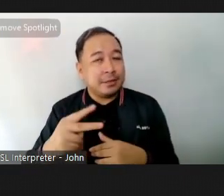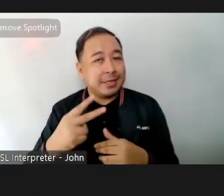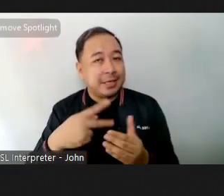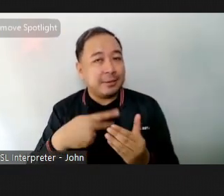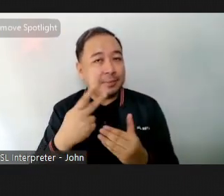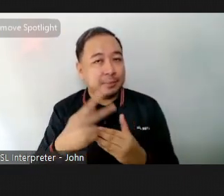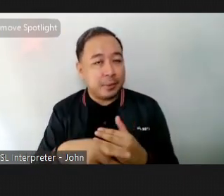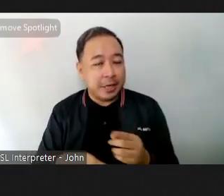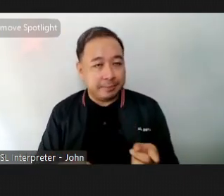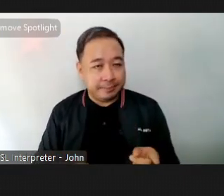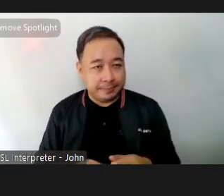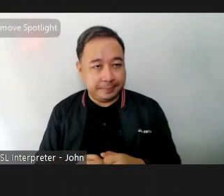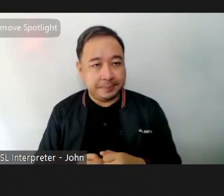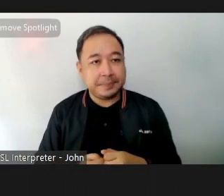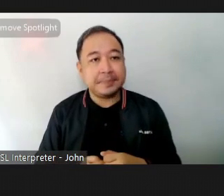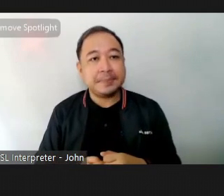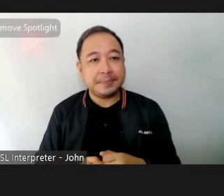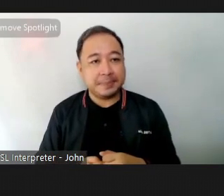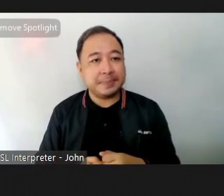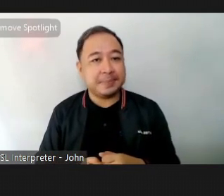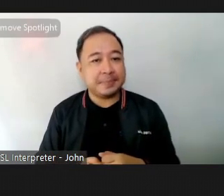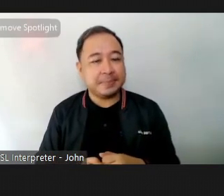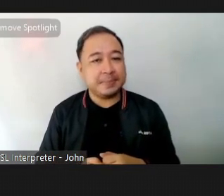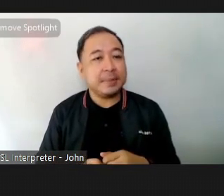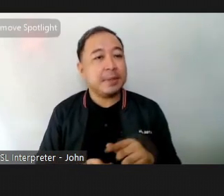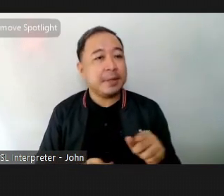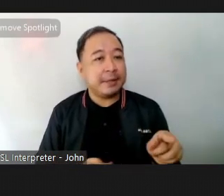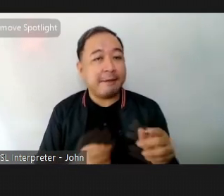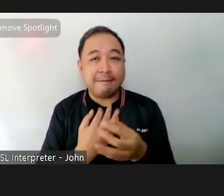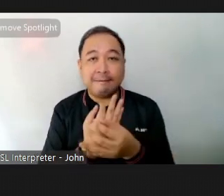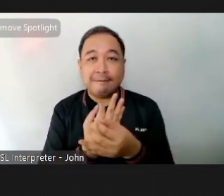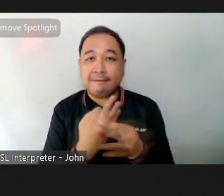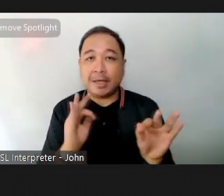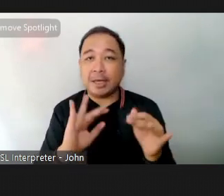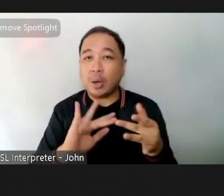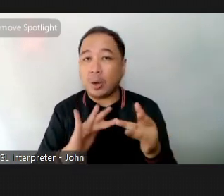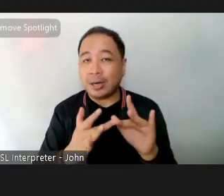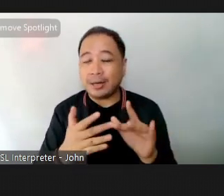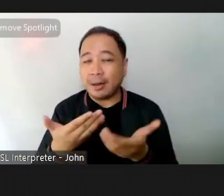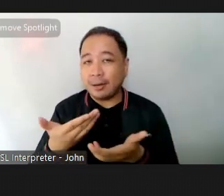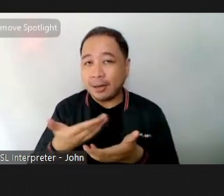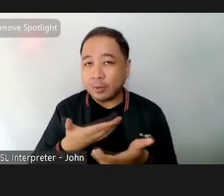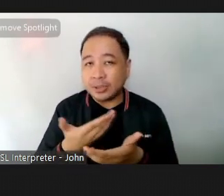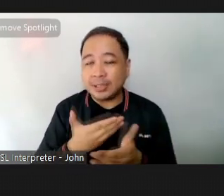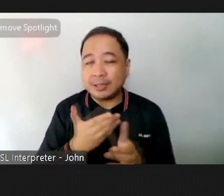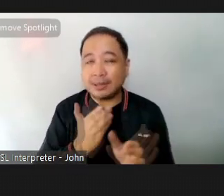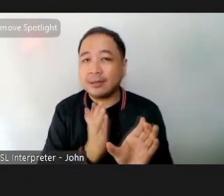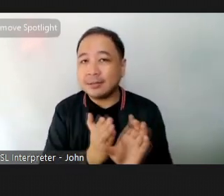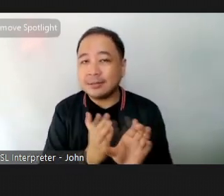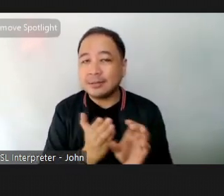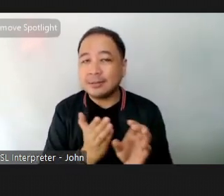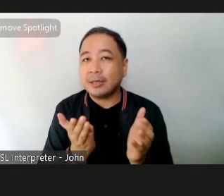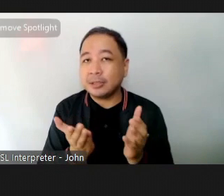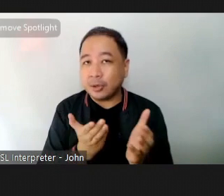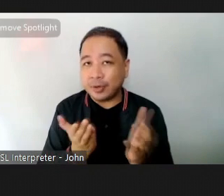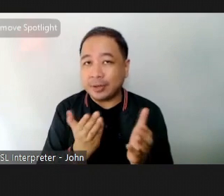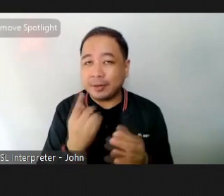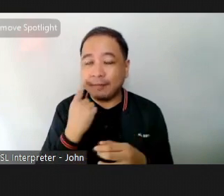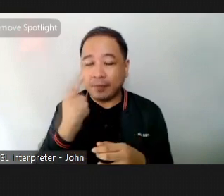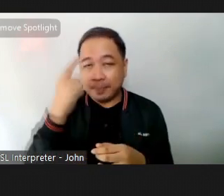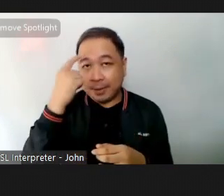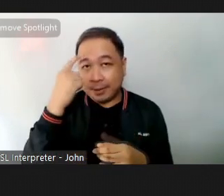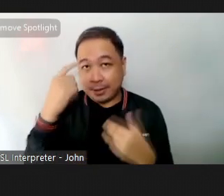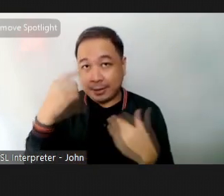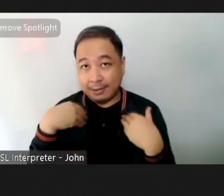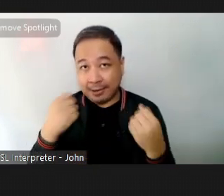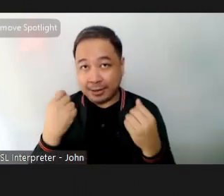aktibidad. So, nandiyan na dyan yung free online counseling and psychological services for mental health concerns of